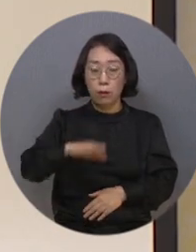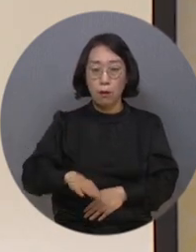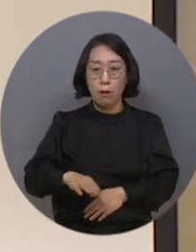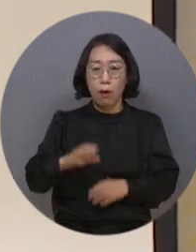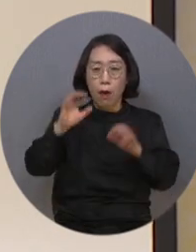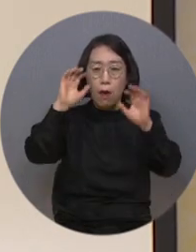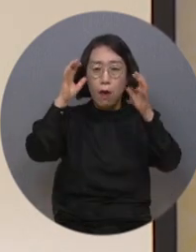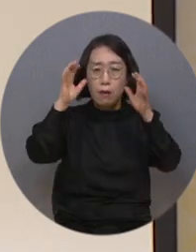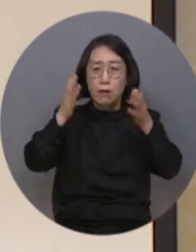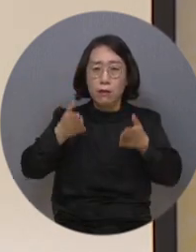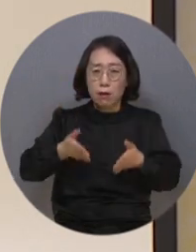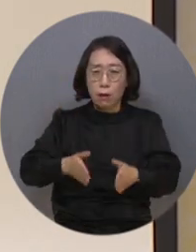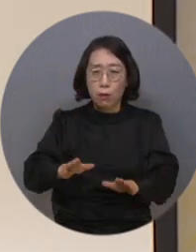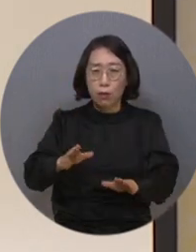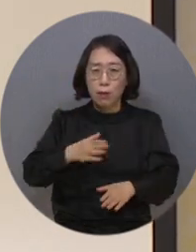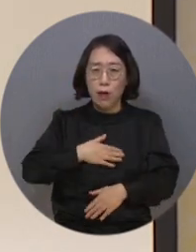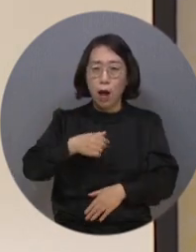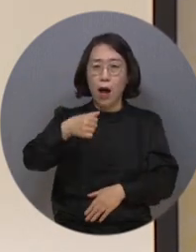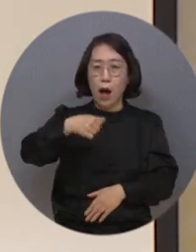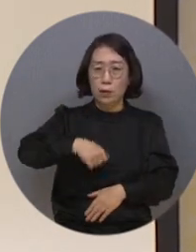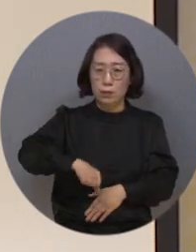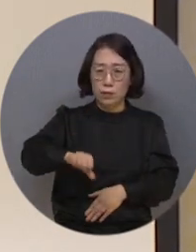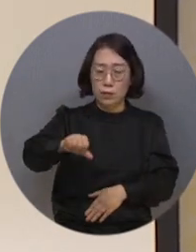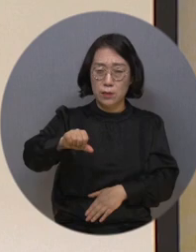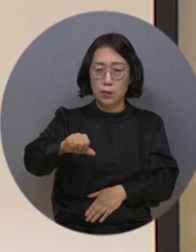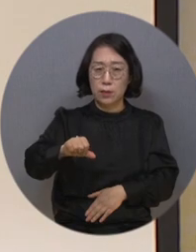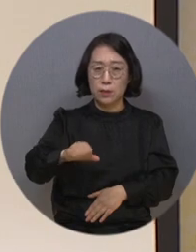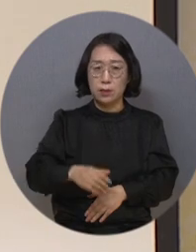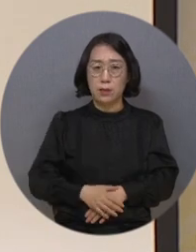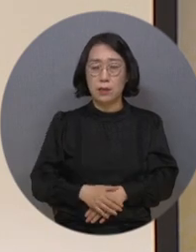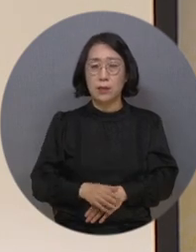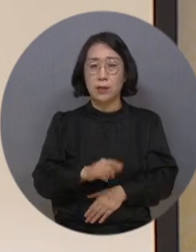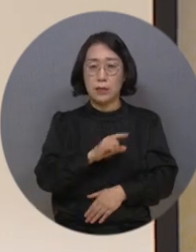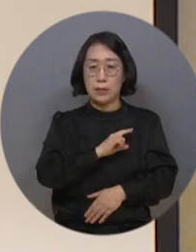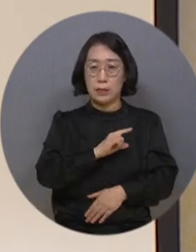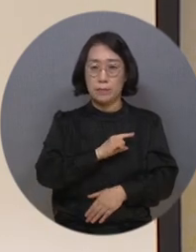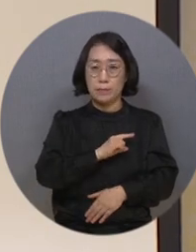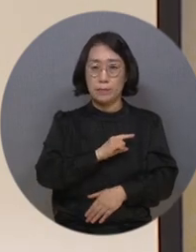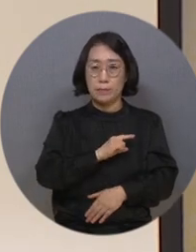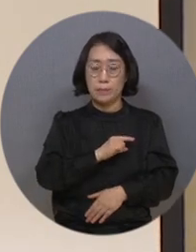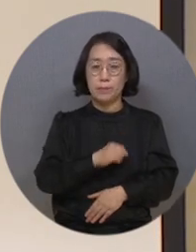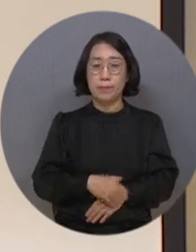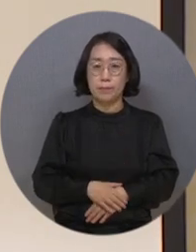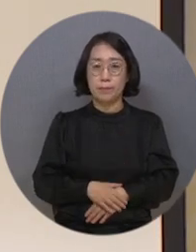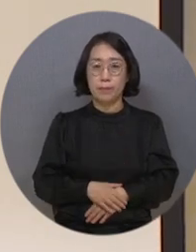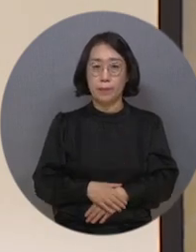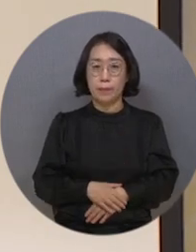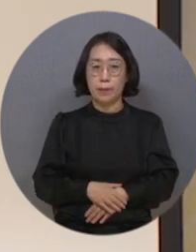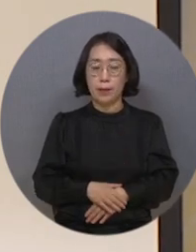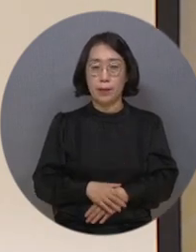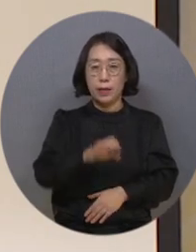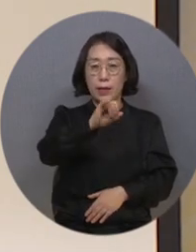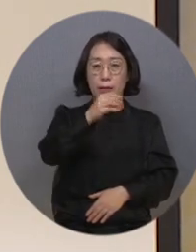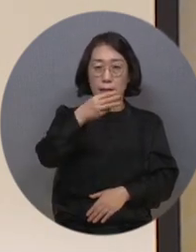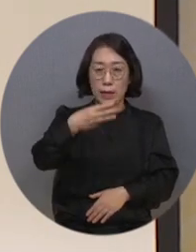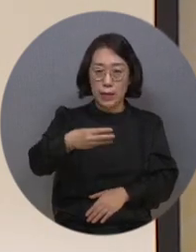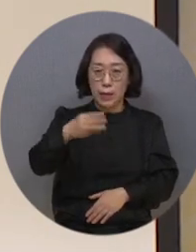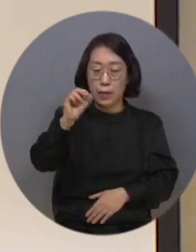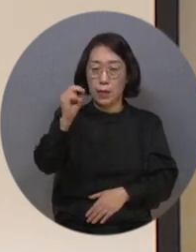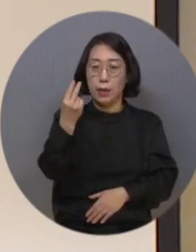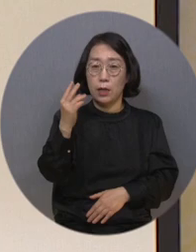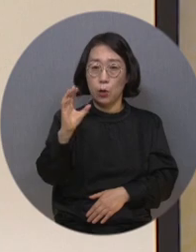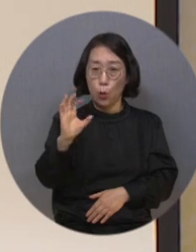태어난 아들 이름을 아버지가, 우리 아버지가 이름을 하나 일자에 쓰일 용자로